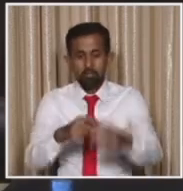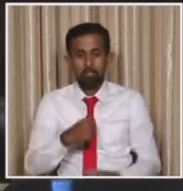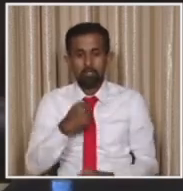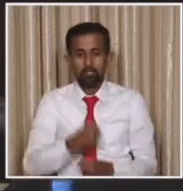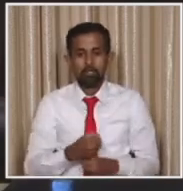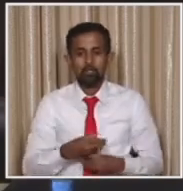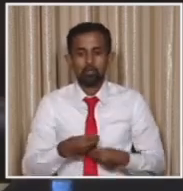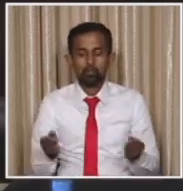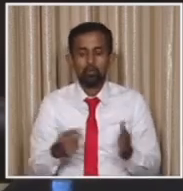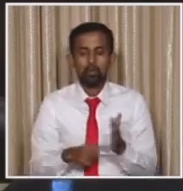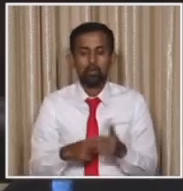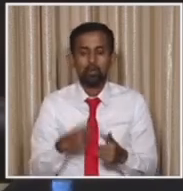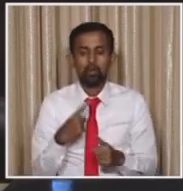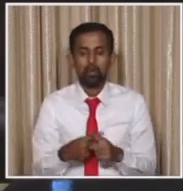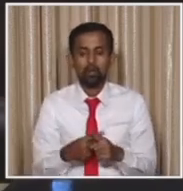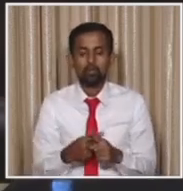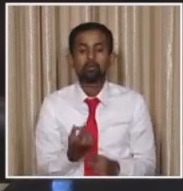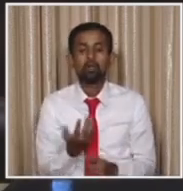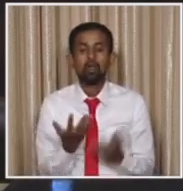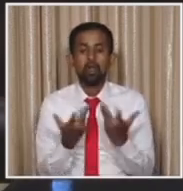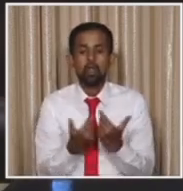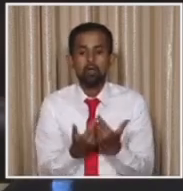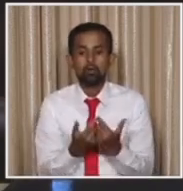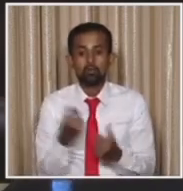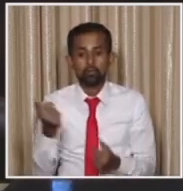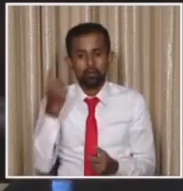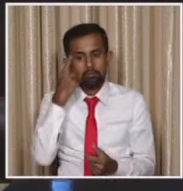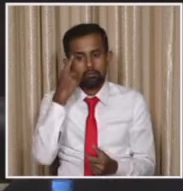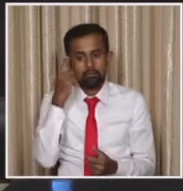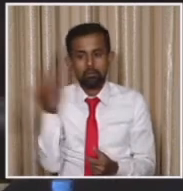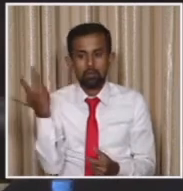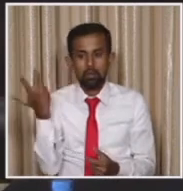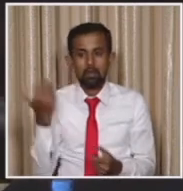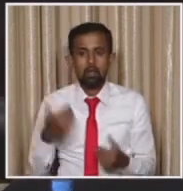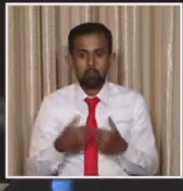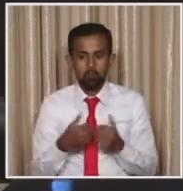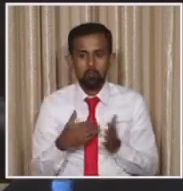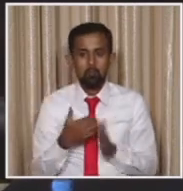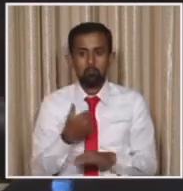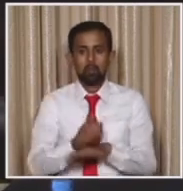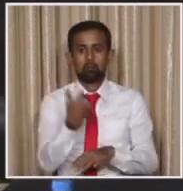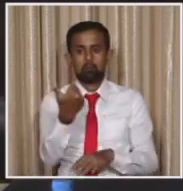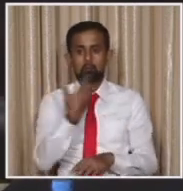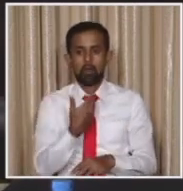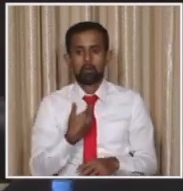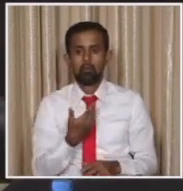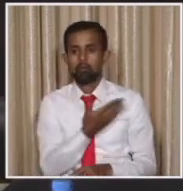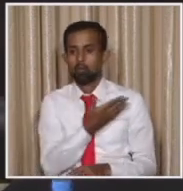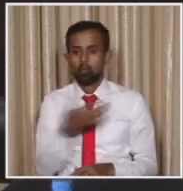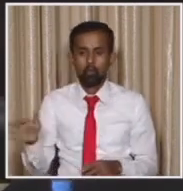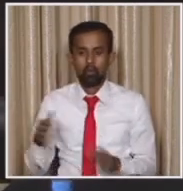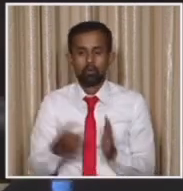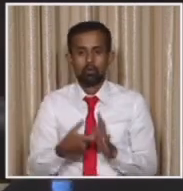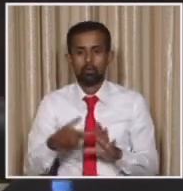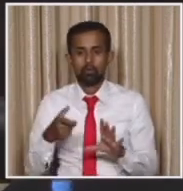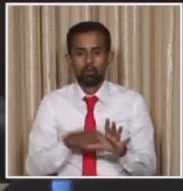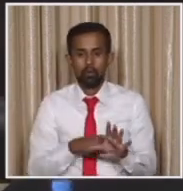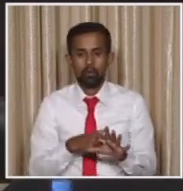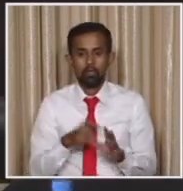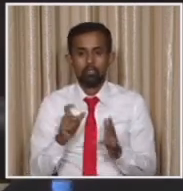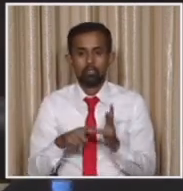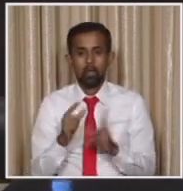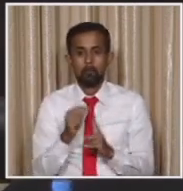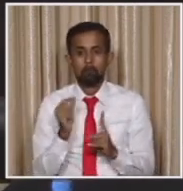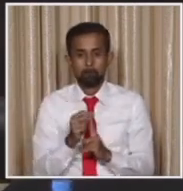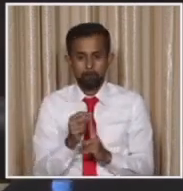රජයට අහිමිවන බදු ප්‍රමාණය කුමක්ද? ඔවුන් දැනගෙන හිටියේ නැහැ. අන්තිමට මට ගහලා මෙතනින් මාව එළියට දාන්න උත්සාහ කරා මුදල් කාර්ක